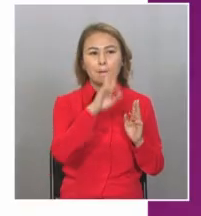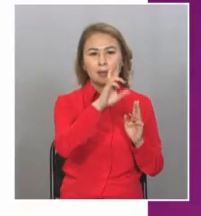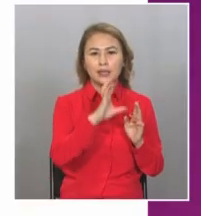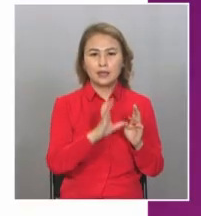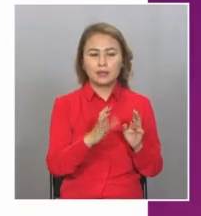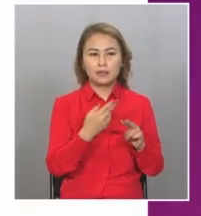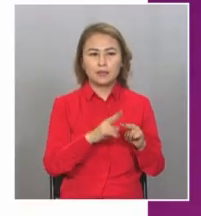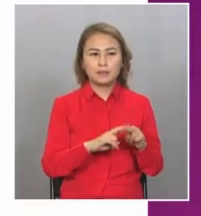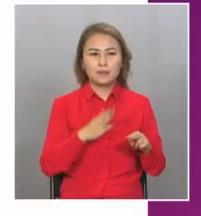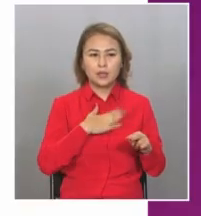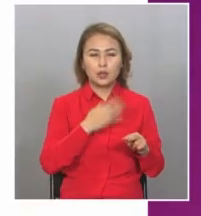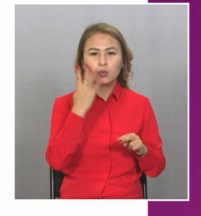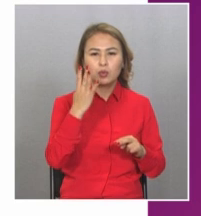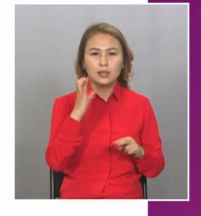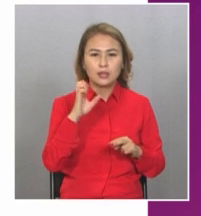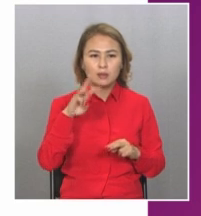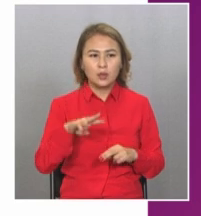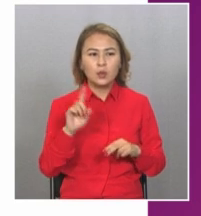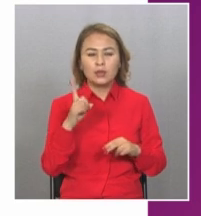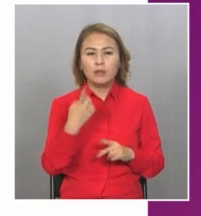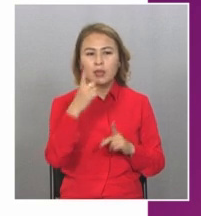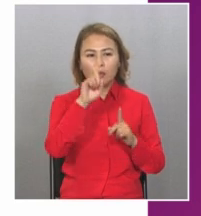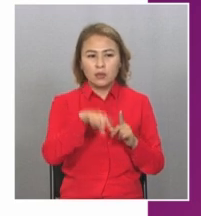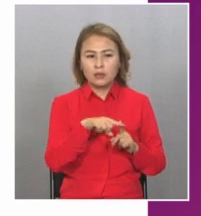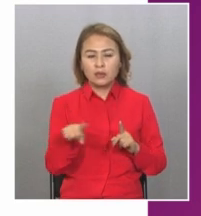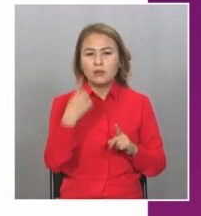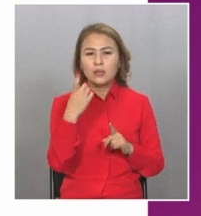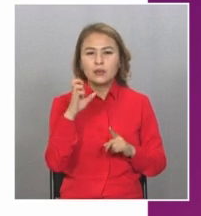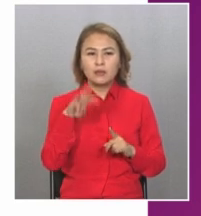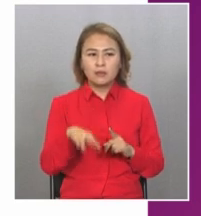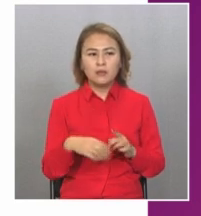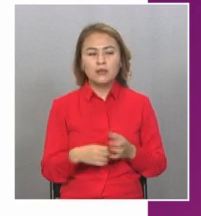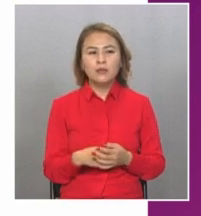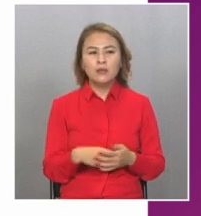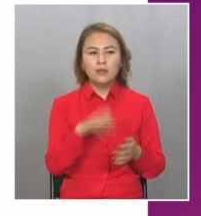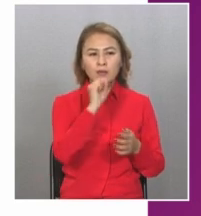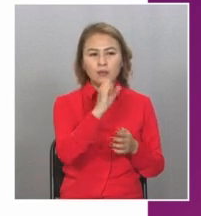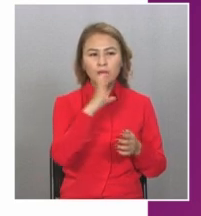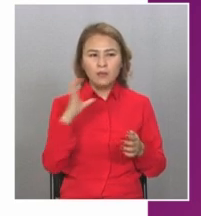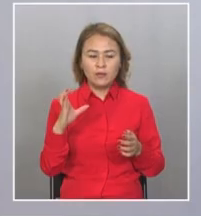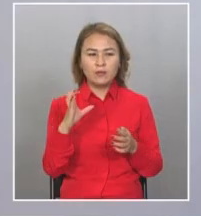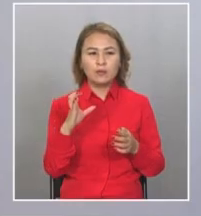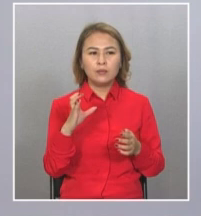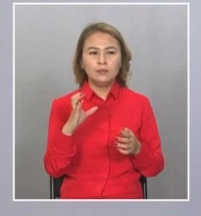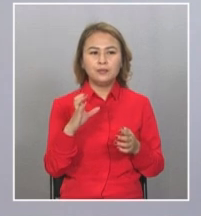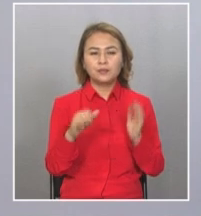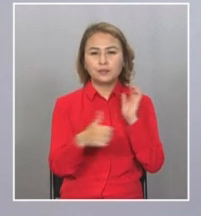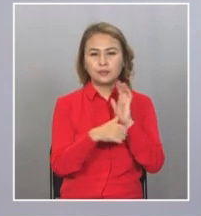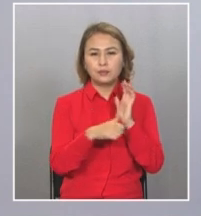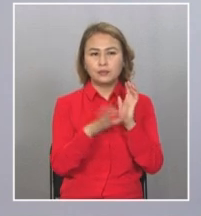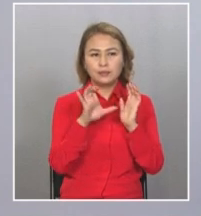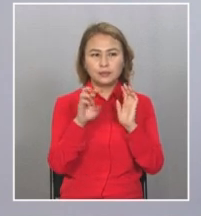катеті бізде 4 сантиметрге тең, өйткені бір торкөз бізде 1 сантиметр. АЦ катеті 6 сантиметрге